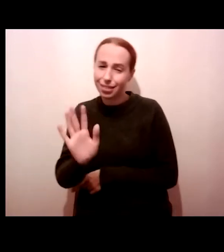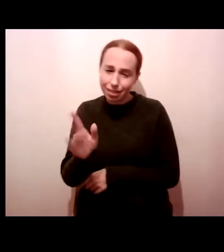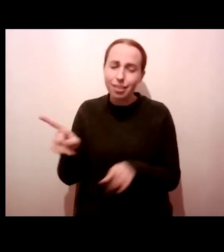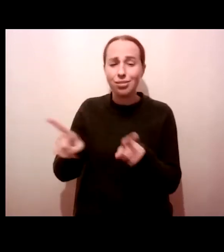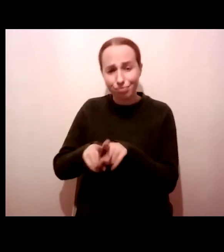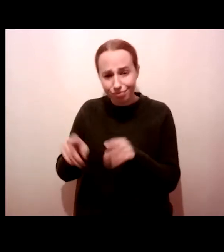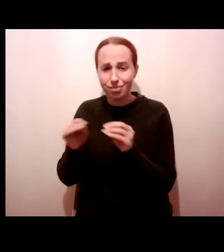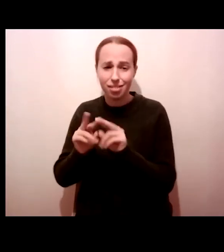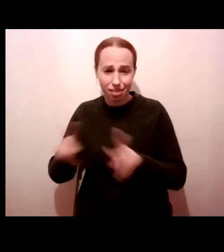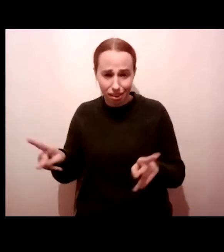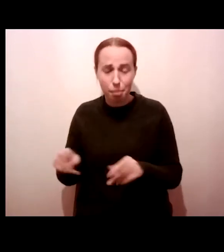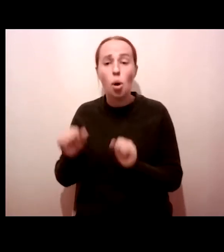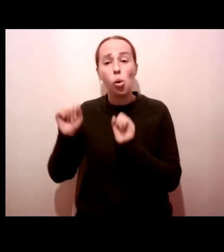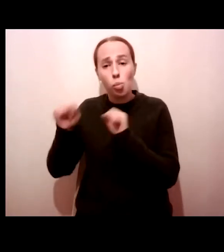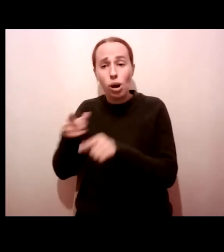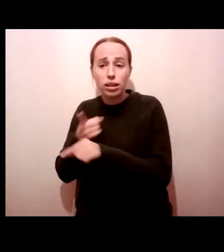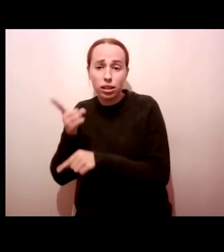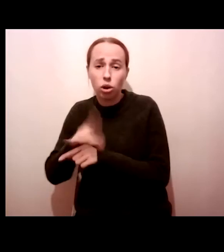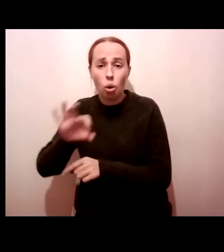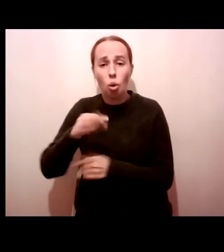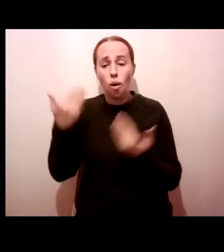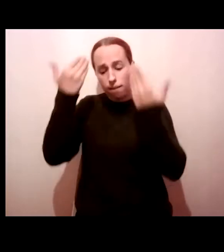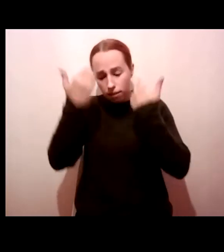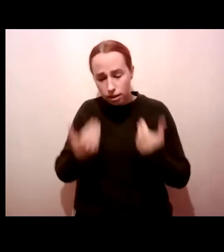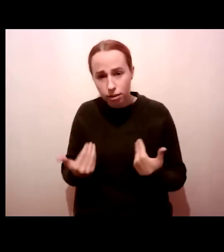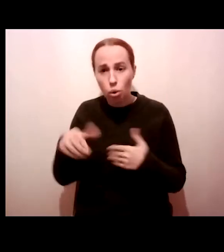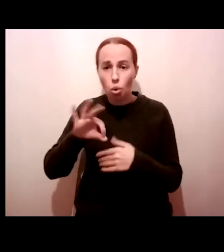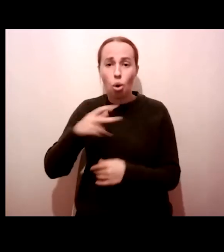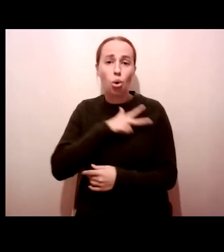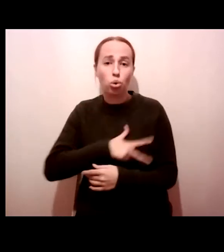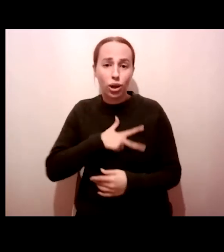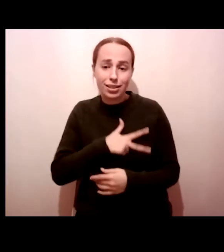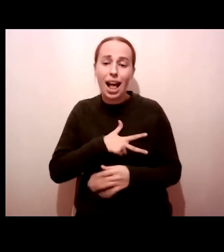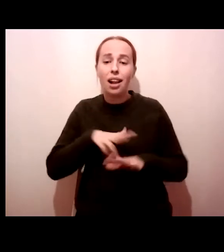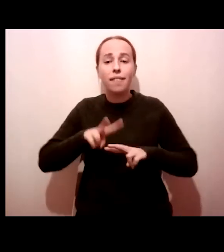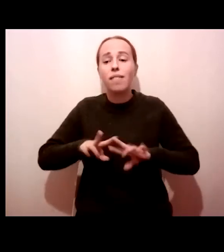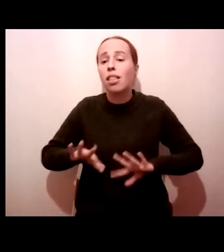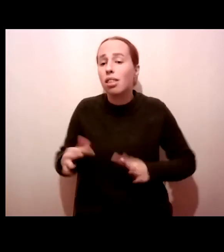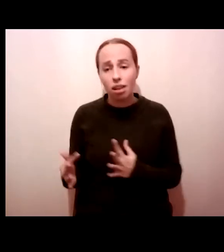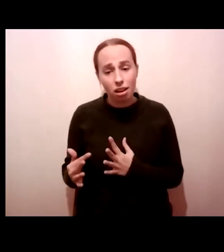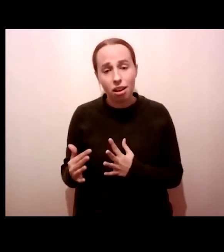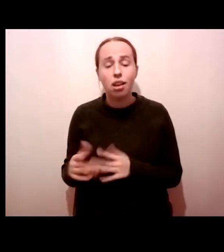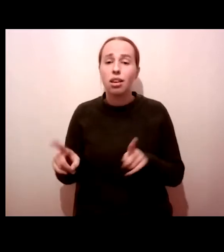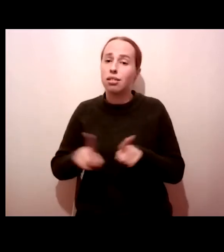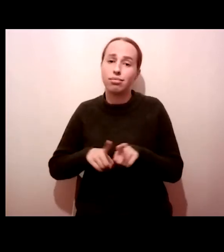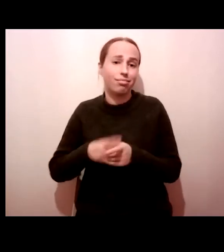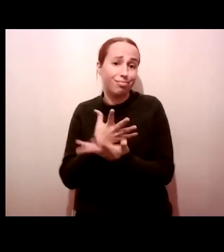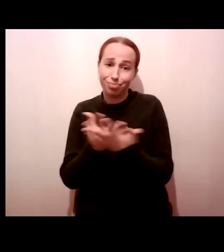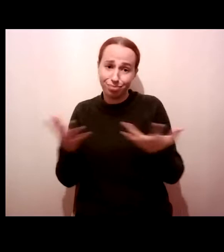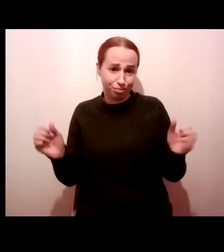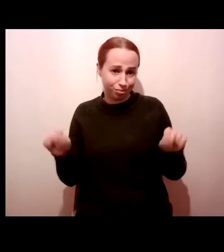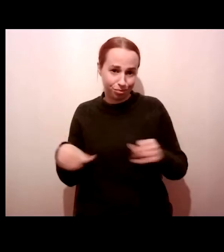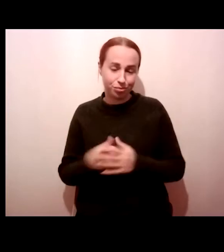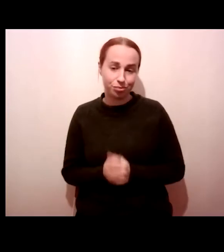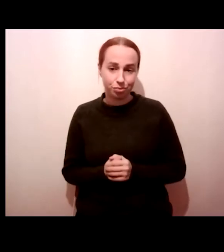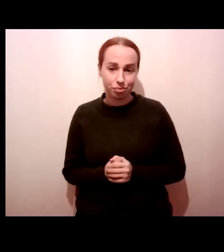būti patyčios dėl išvaizdos, dėl socialinės padėties ir kitų aplinkybių. Ir kai